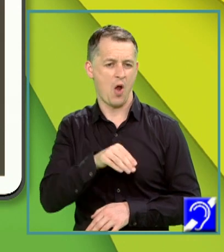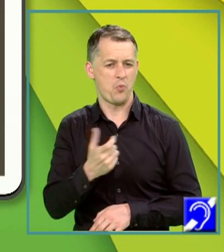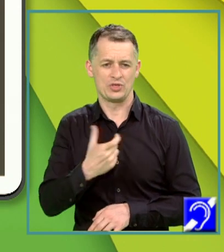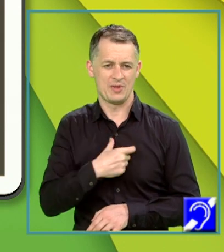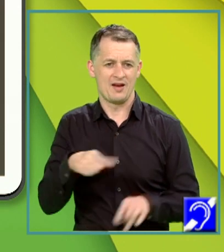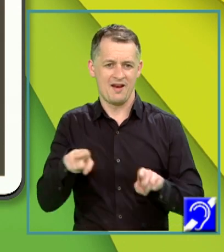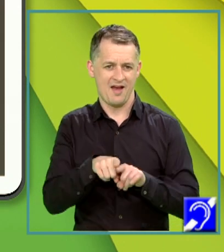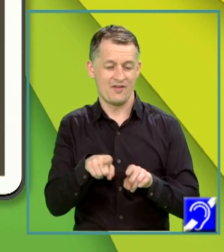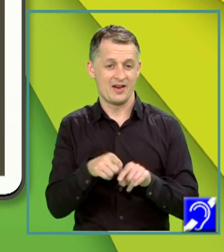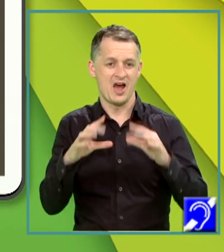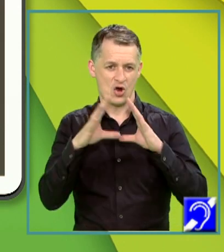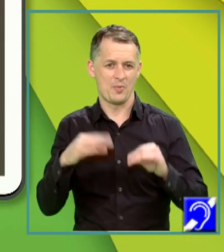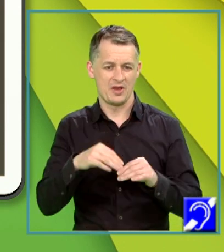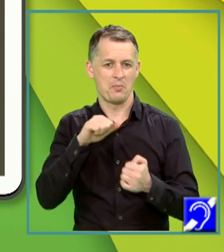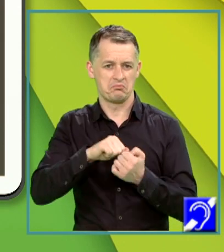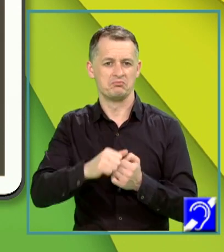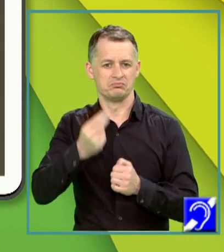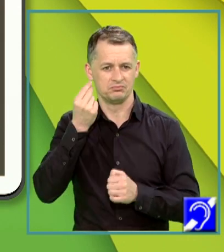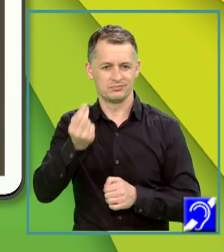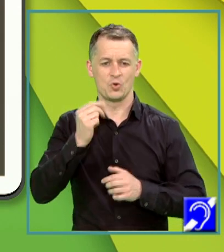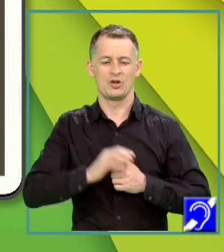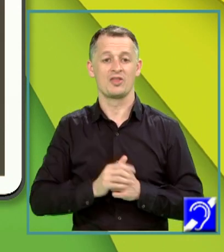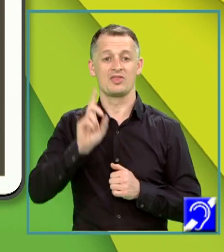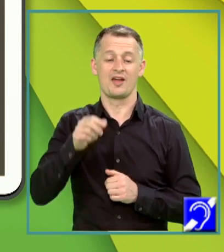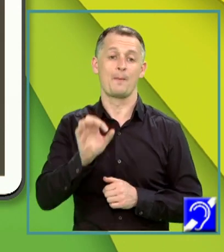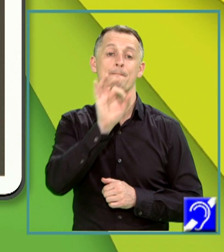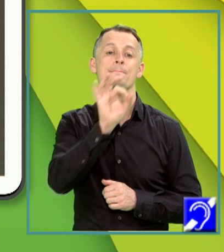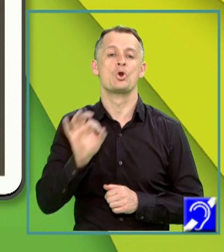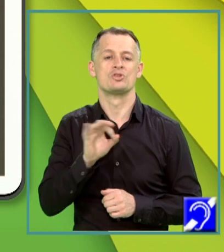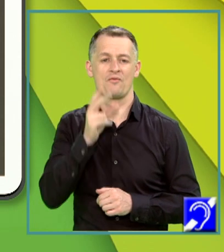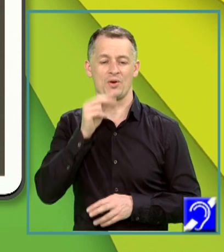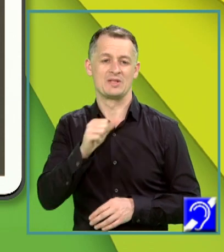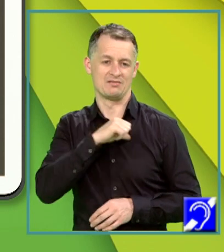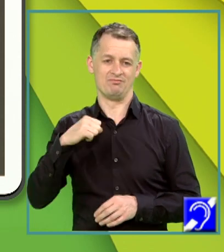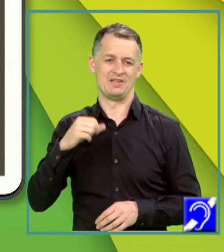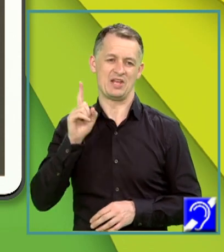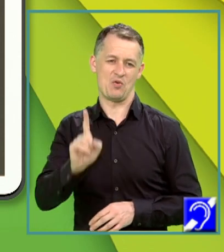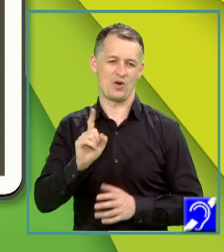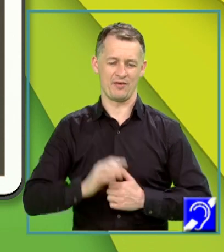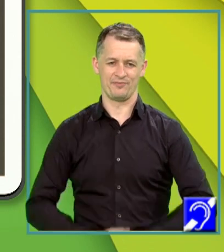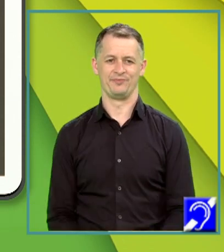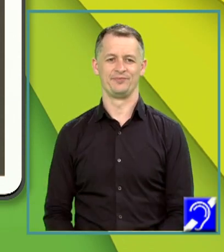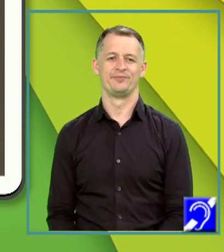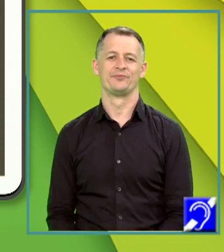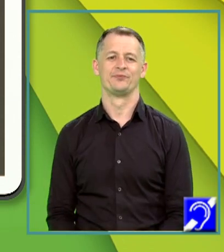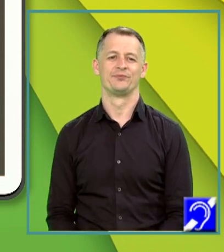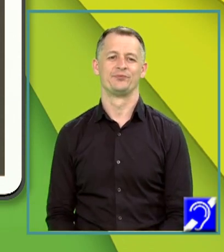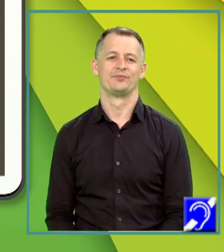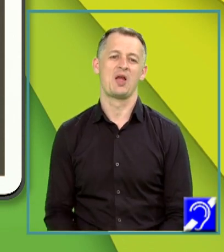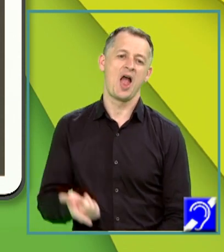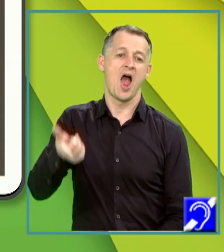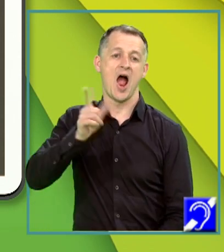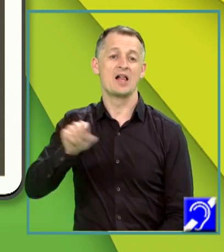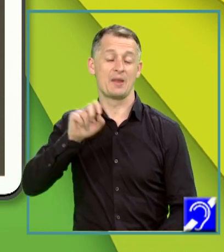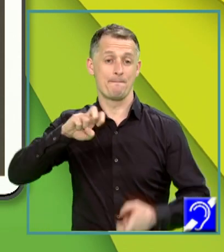ridicat precum îl are România însă procentele vorbesc de la sine de asemenea o altă